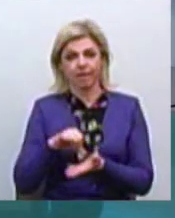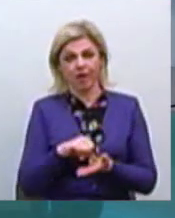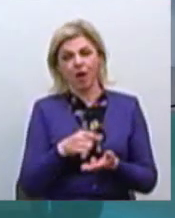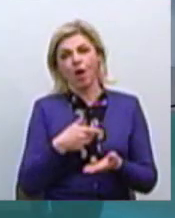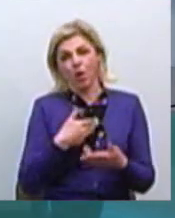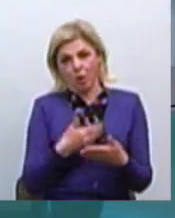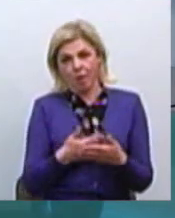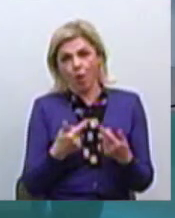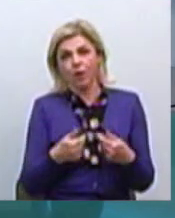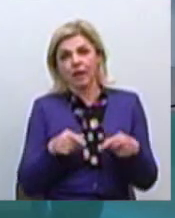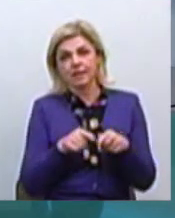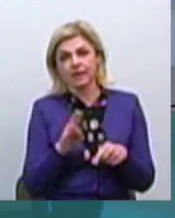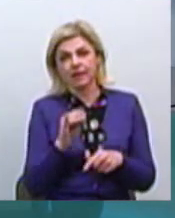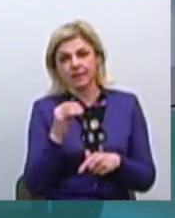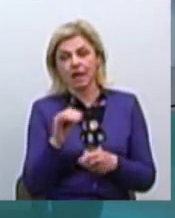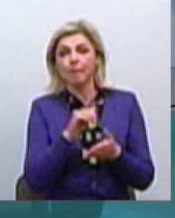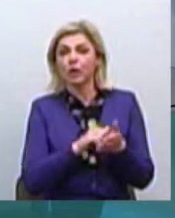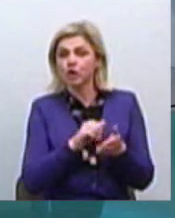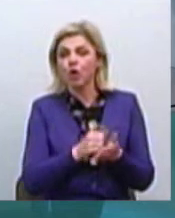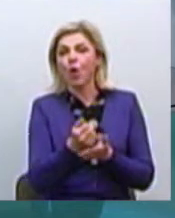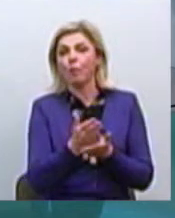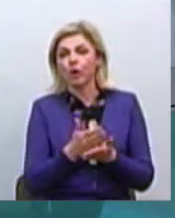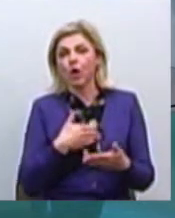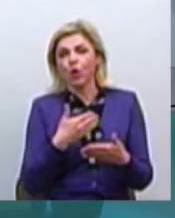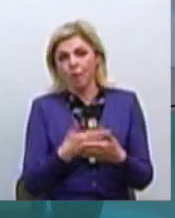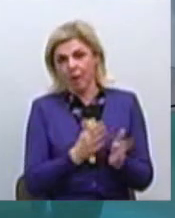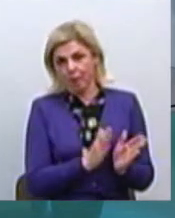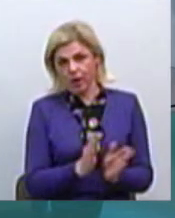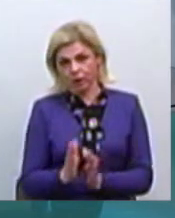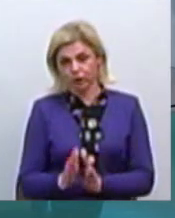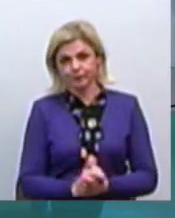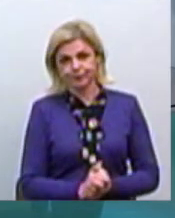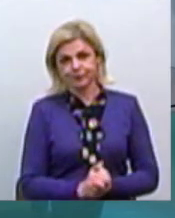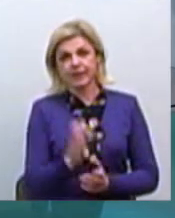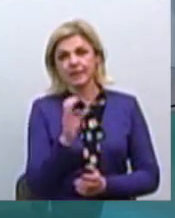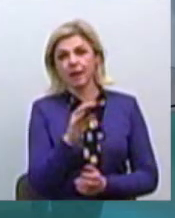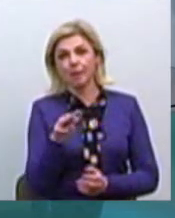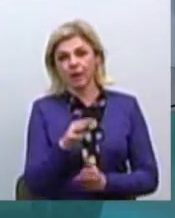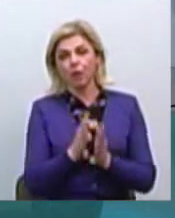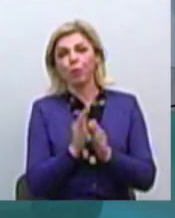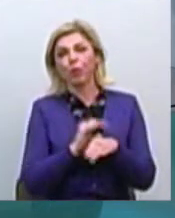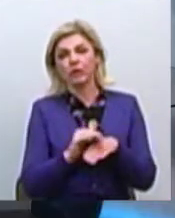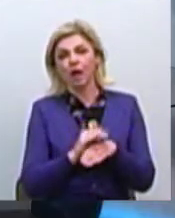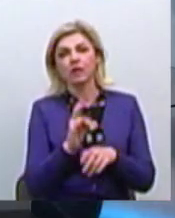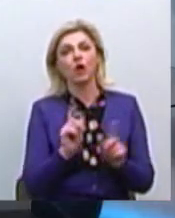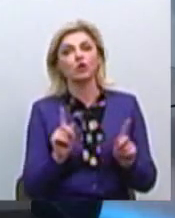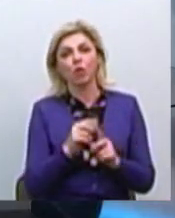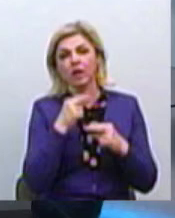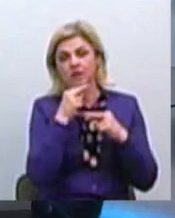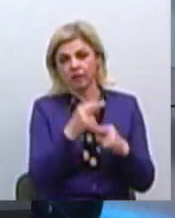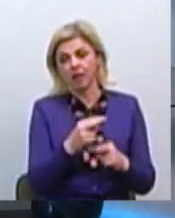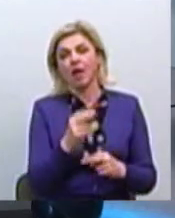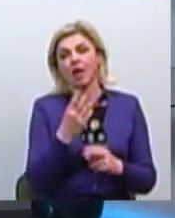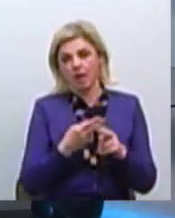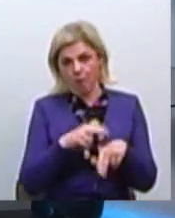громадських організацій з приводу забезпечення громадського порядку. Сергію Михайловичу, будь ласка, на що акцентували увагу поліції